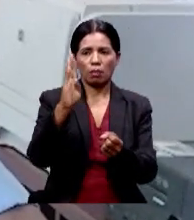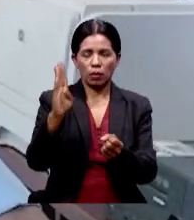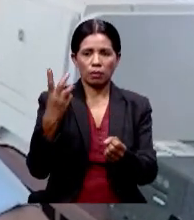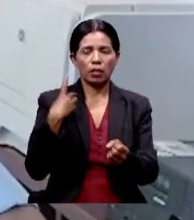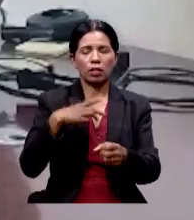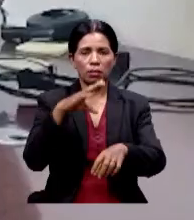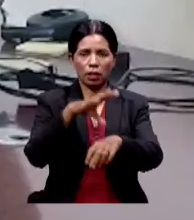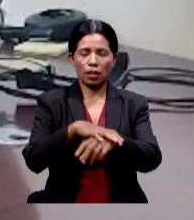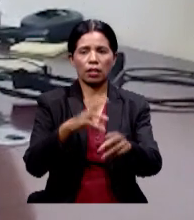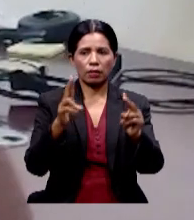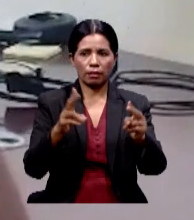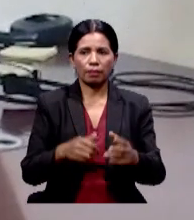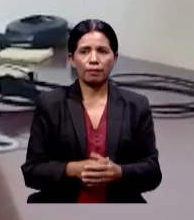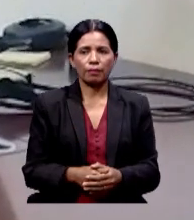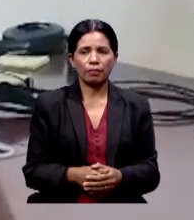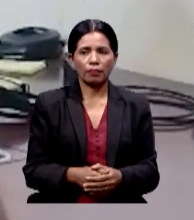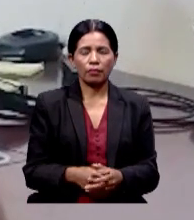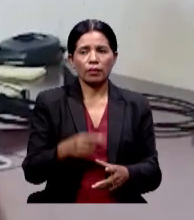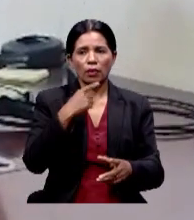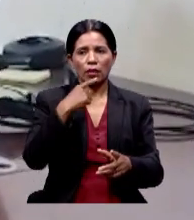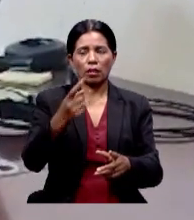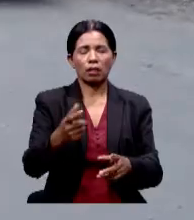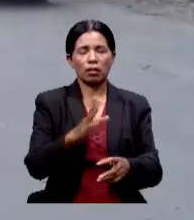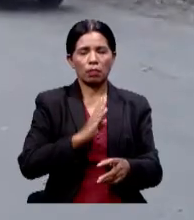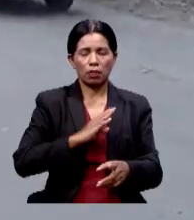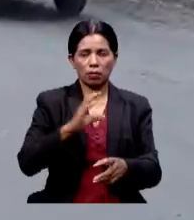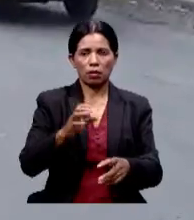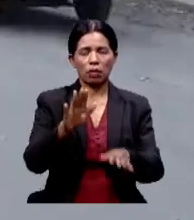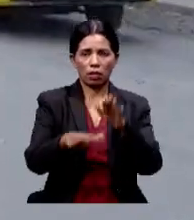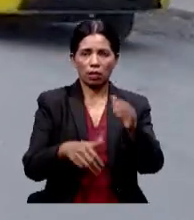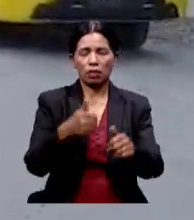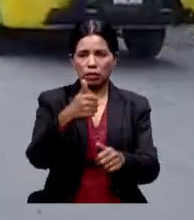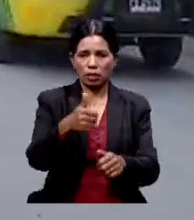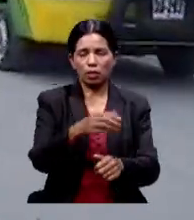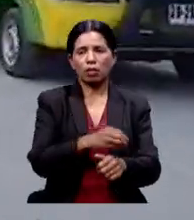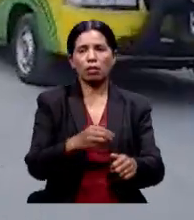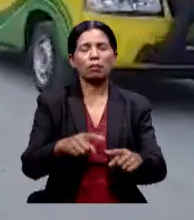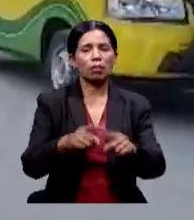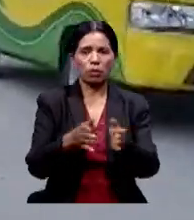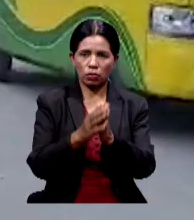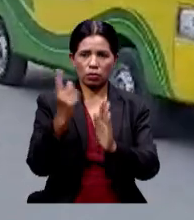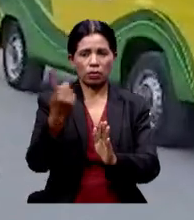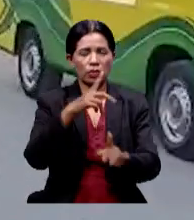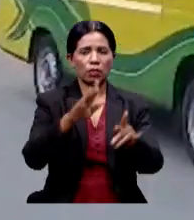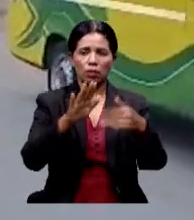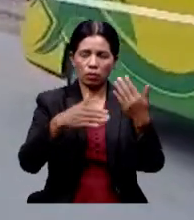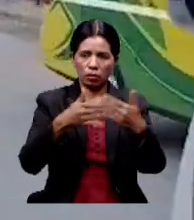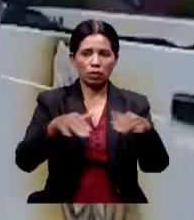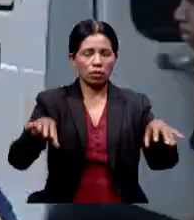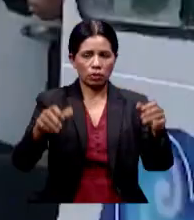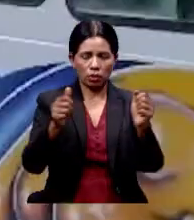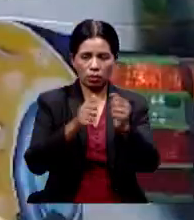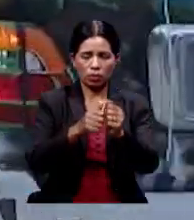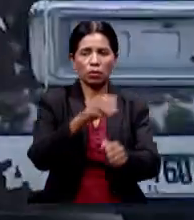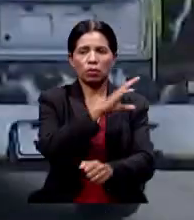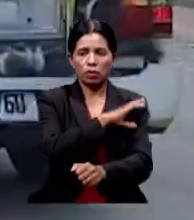sam direta kena. Antonino Maluta ateten situasaun iha Baucau lau hakmatek no kontrolado mai behusu na fating ema hotu atu kopera ho atur dari